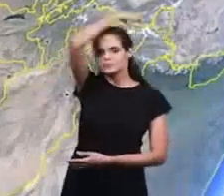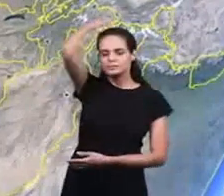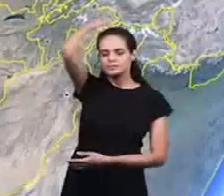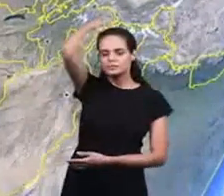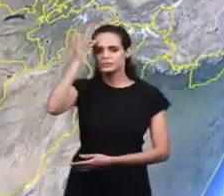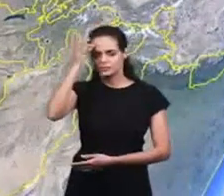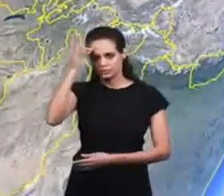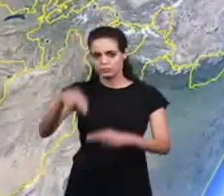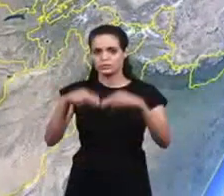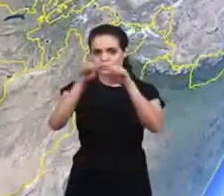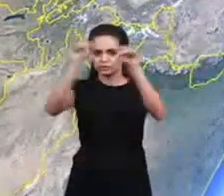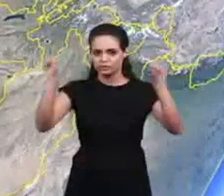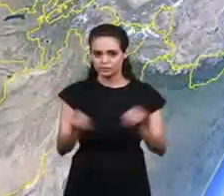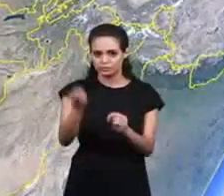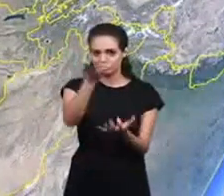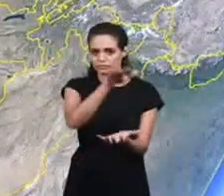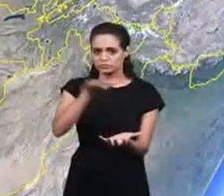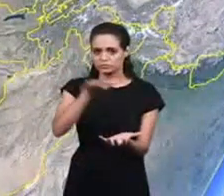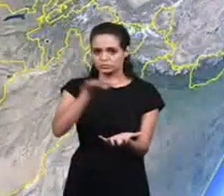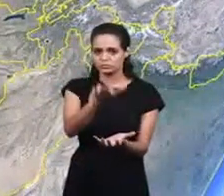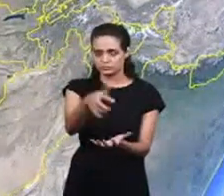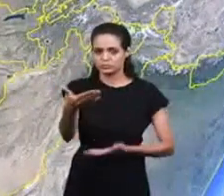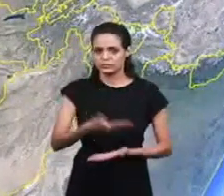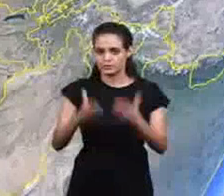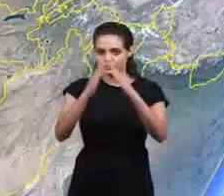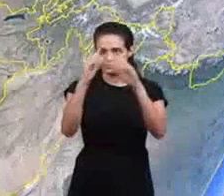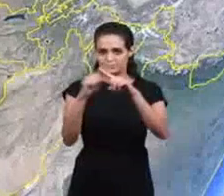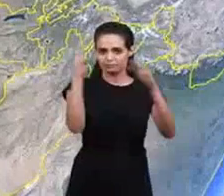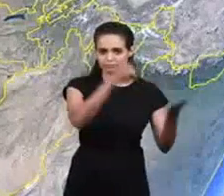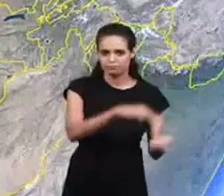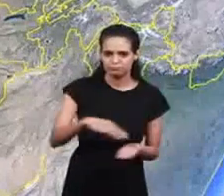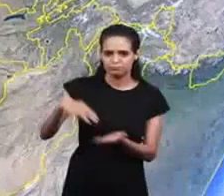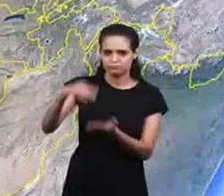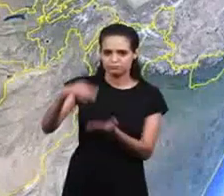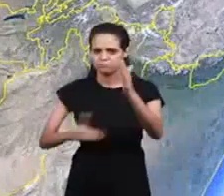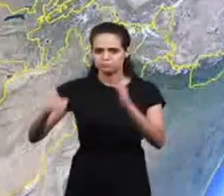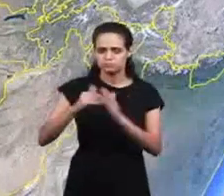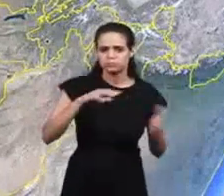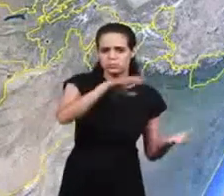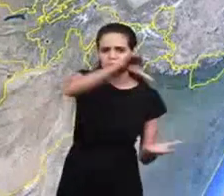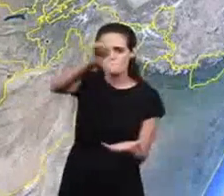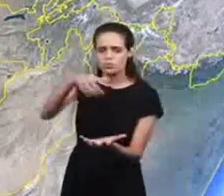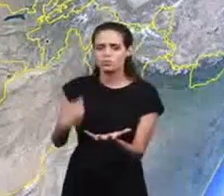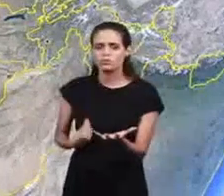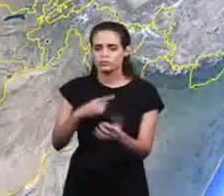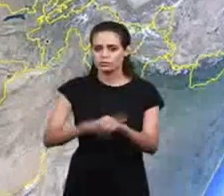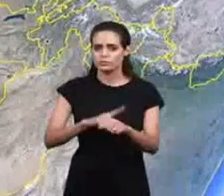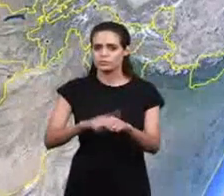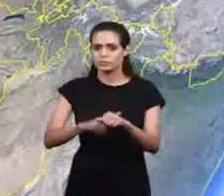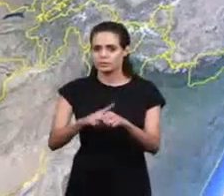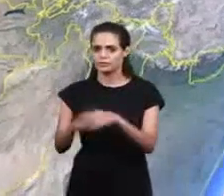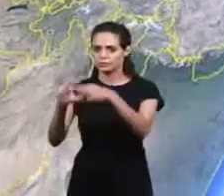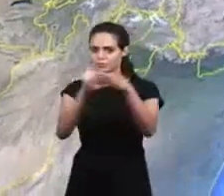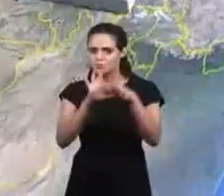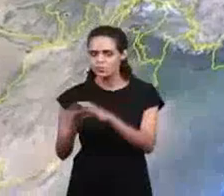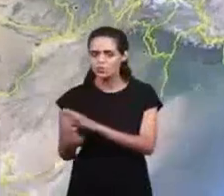Durch das Übertragungssystem erleben die Mitglieder der christlichen Gemeinde Maranatha auf der ganzen Welt einen Moment der Einheit